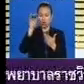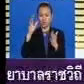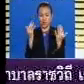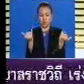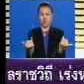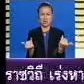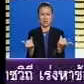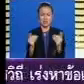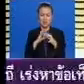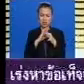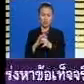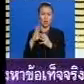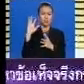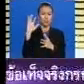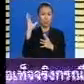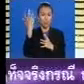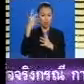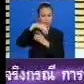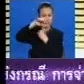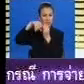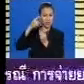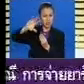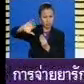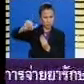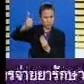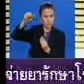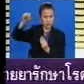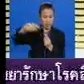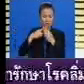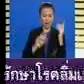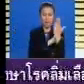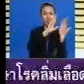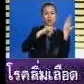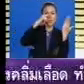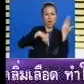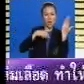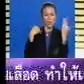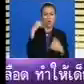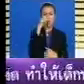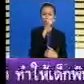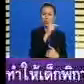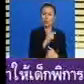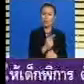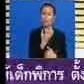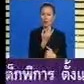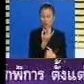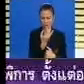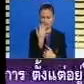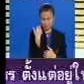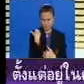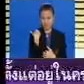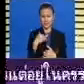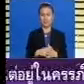สัญญาณการฟื้นตัวของเศรษฐกิจโลกแล้วนะครับแต่ว่าในประเทศเราเองก็ยังคงมีปัจจัยลบหลายๆด้านนะครับที่อาจจะส่งผลกระทบต่อ